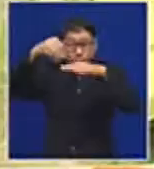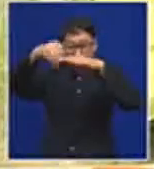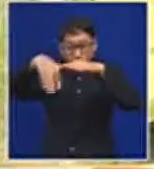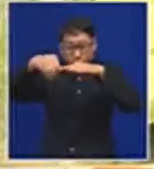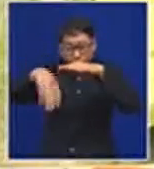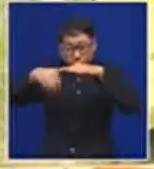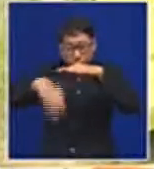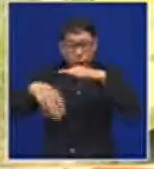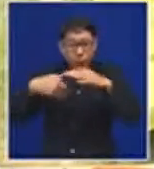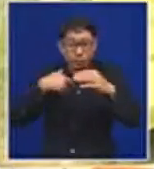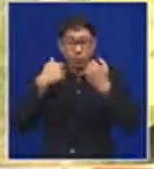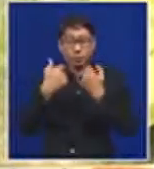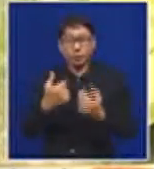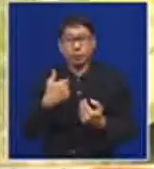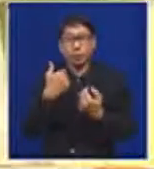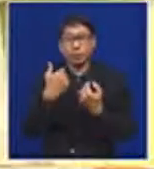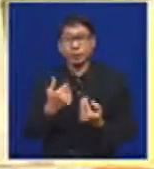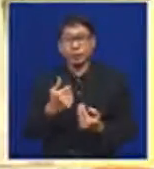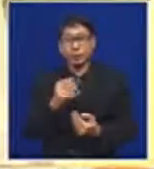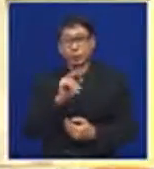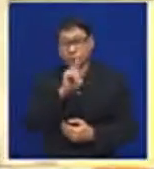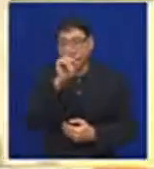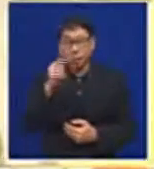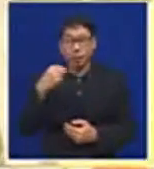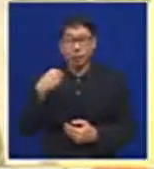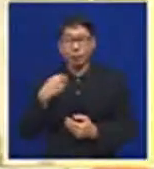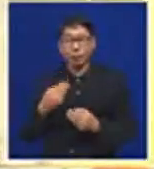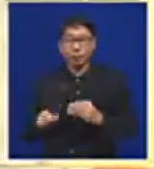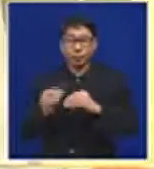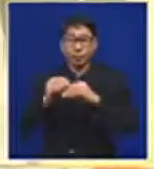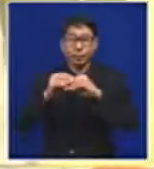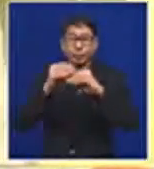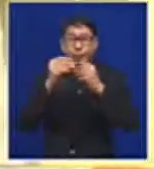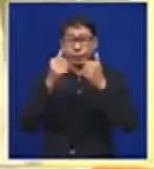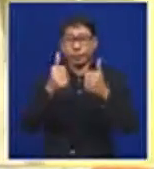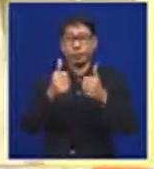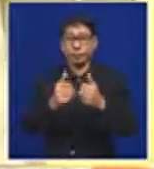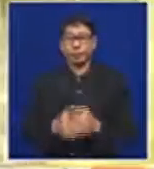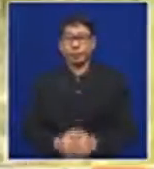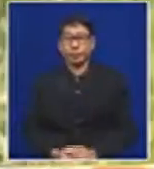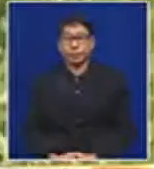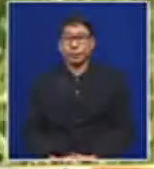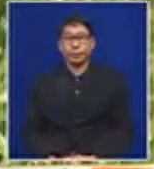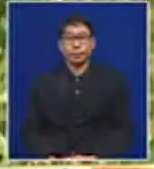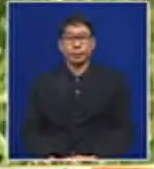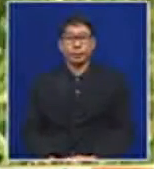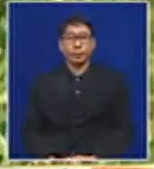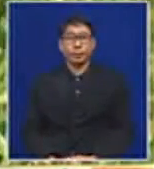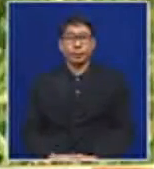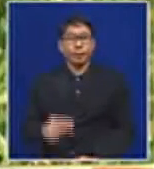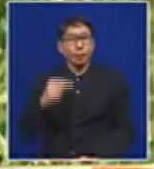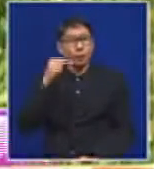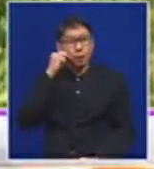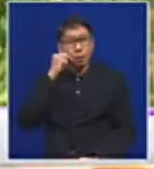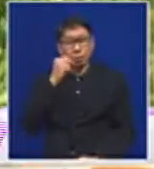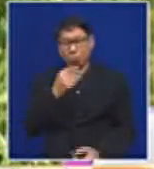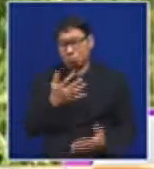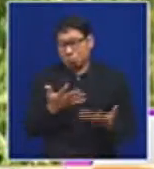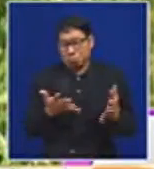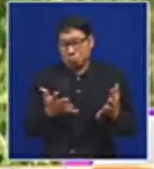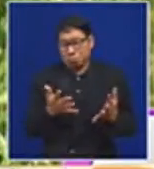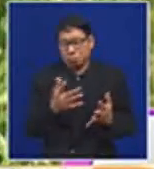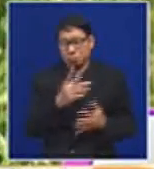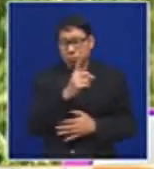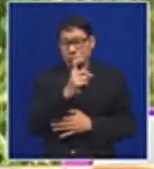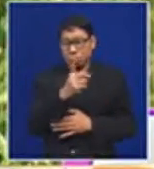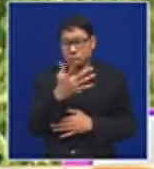ารถลดการใช้น้ำได้หลายเท่าตัวและให้ผลผลิตมากขึ้นด้วย มันไม่น้ำไม่มีการเสียหายเพราะ